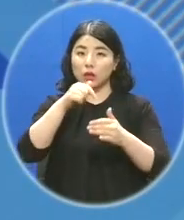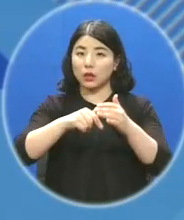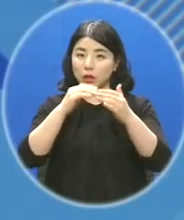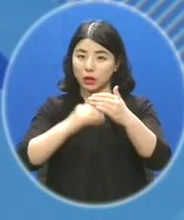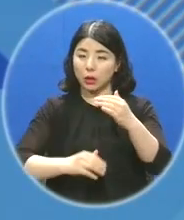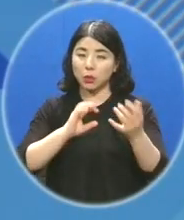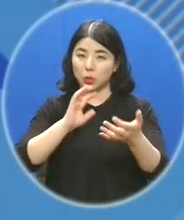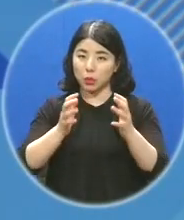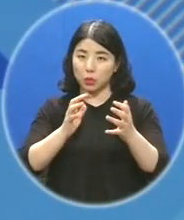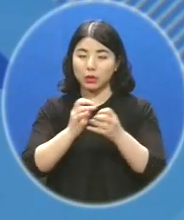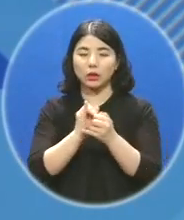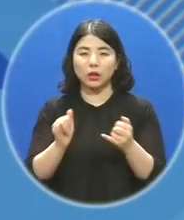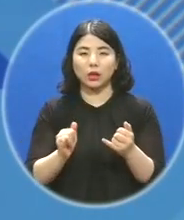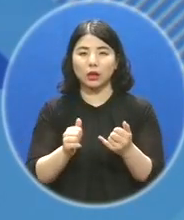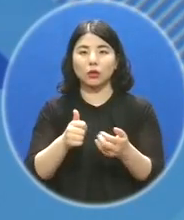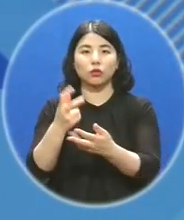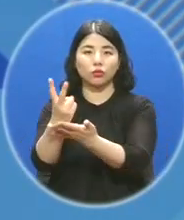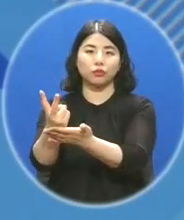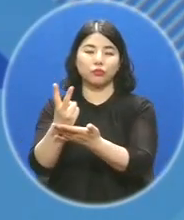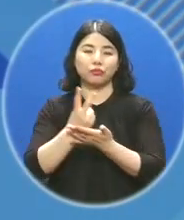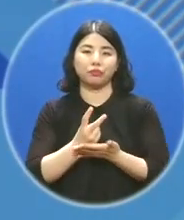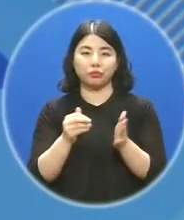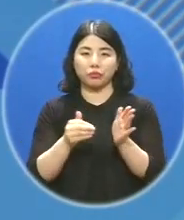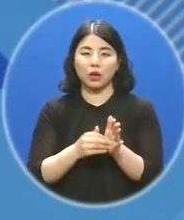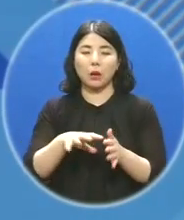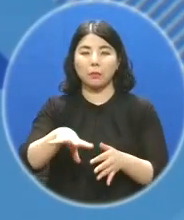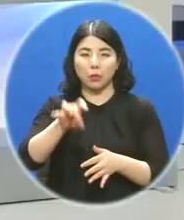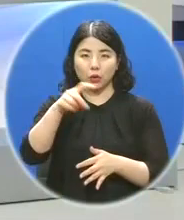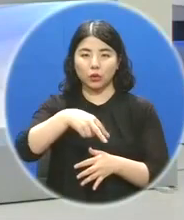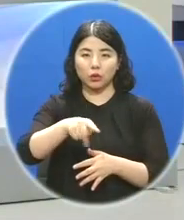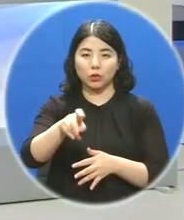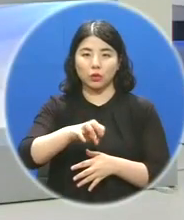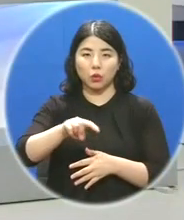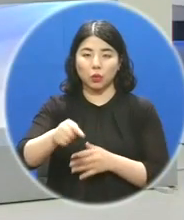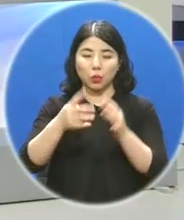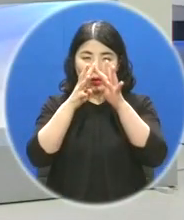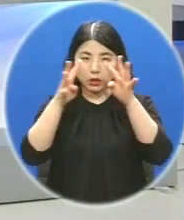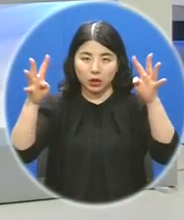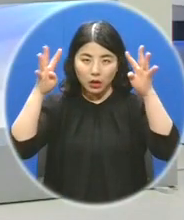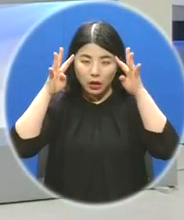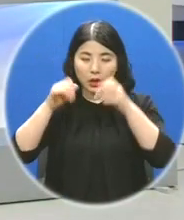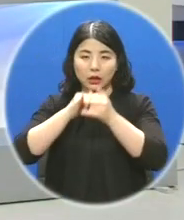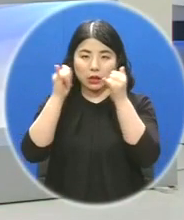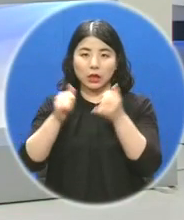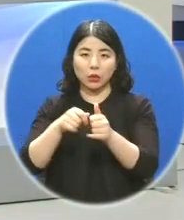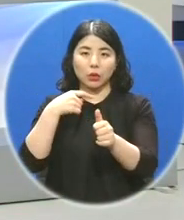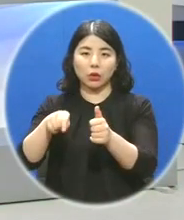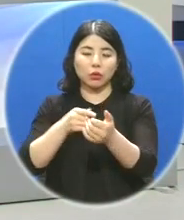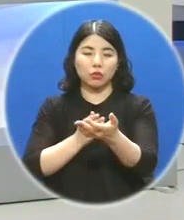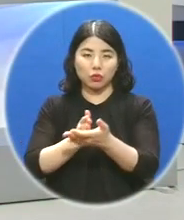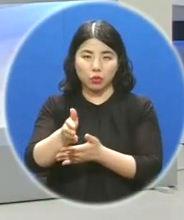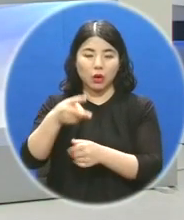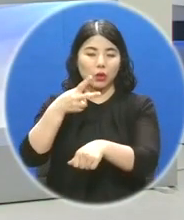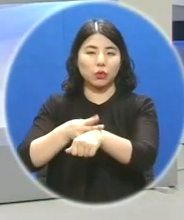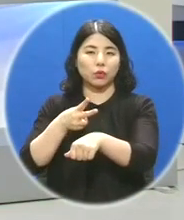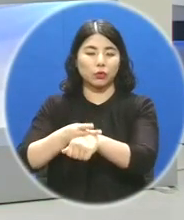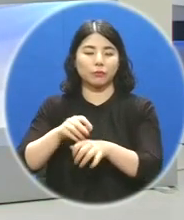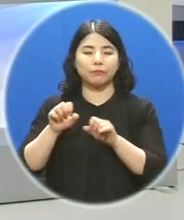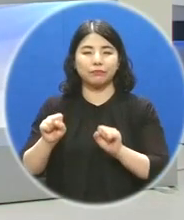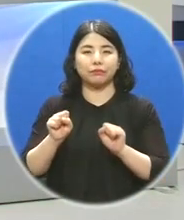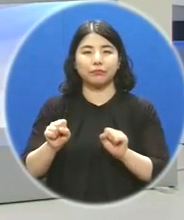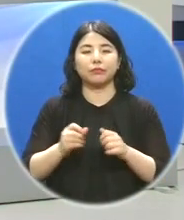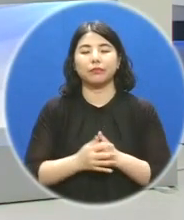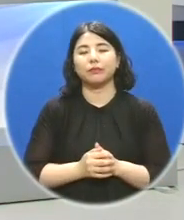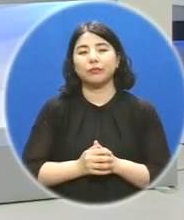주실 분들 패널 두 분을 모셨는데요. 먼저 서원대학교 사회교육학과 정상호 교수 자리하셨습니다. 안녕하십니까? 예, 반갑습니다.